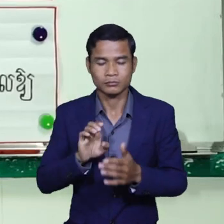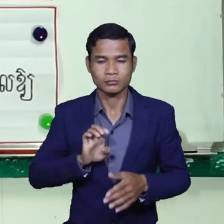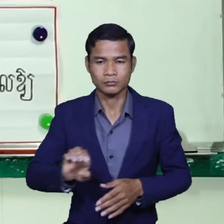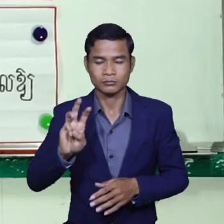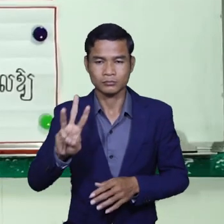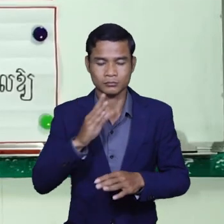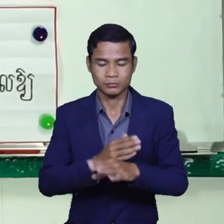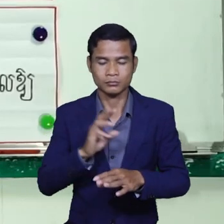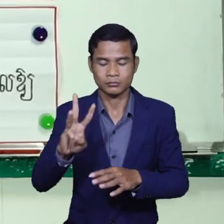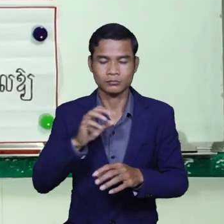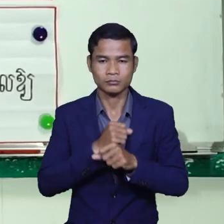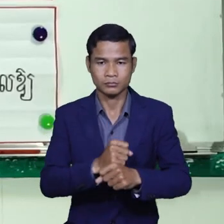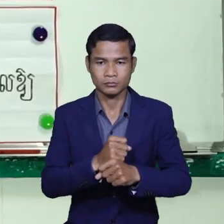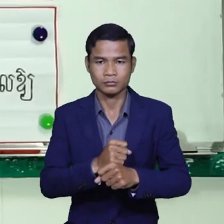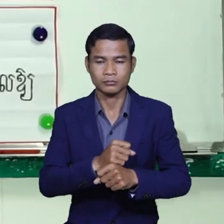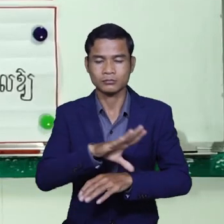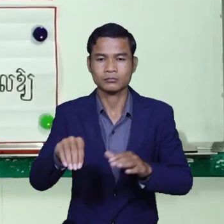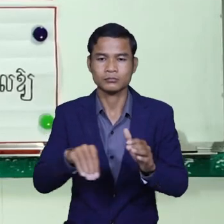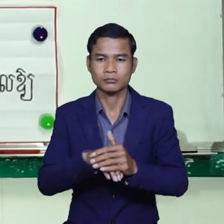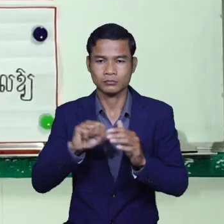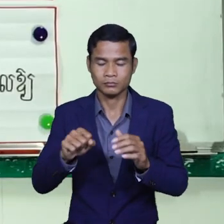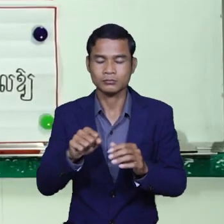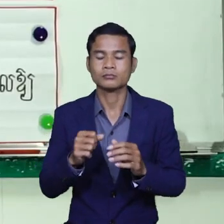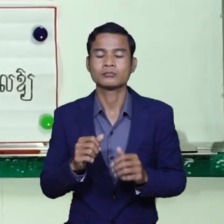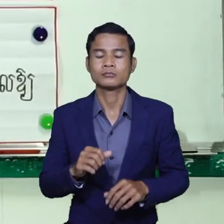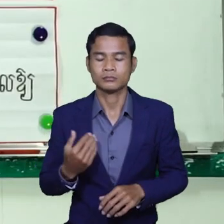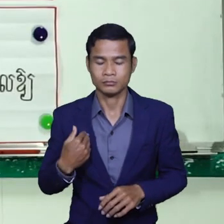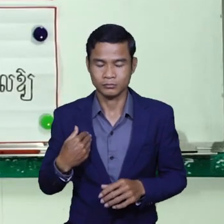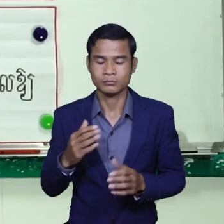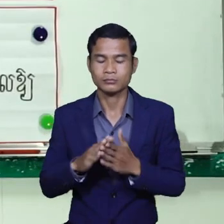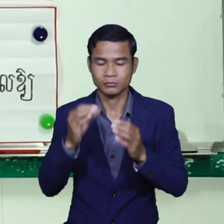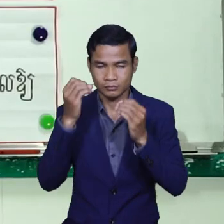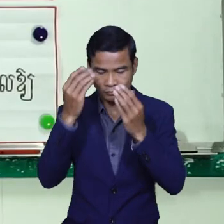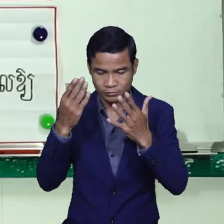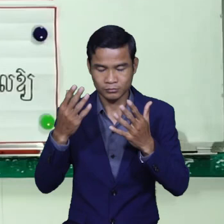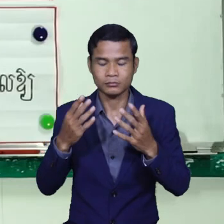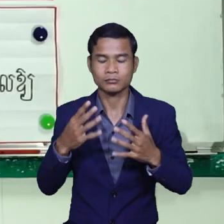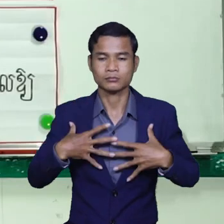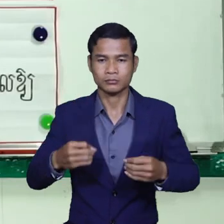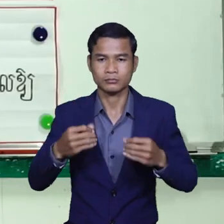cạp bay cốm nâng bay ca phía chà ở ban cục cục nế chà đâm bay sọc ở phiếp